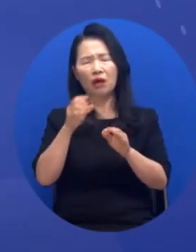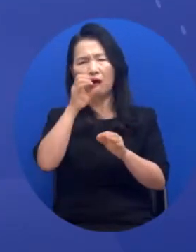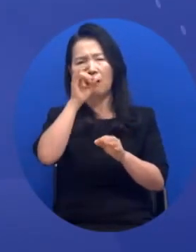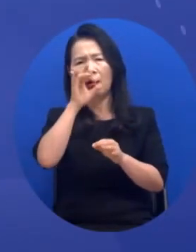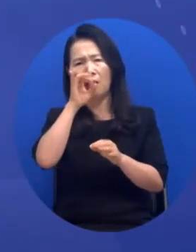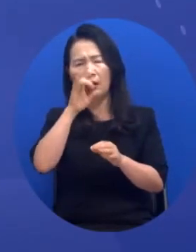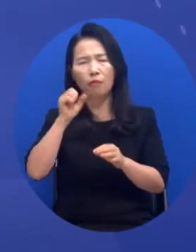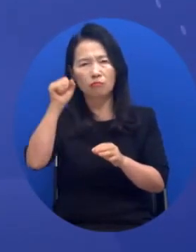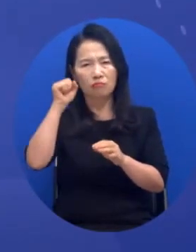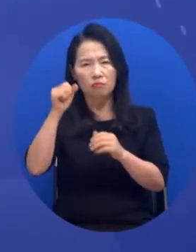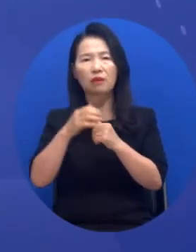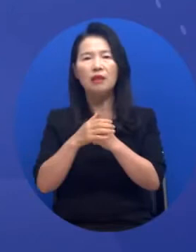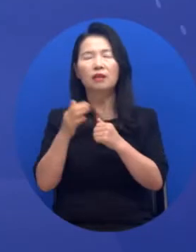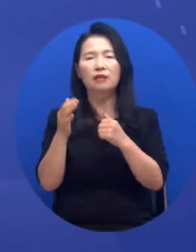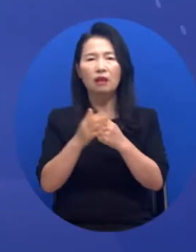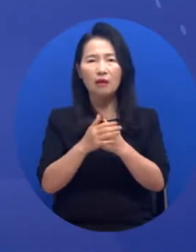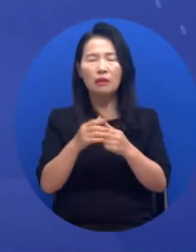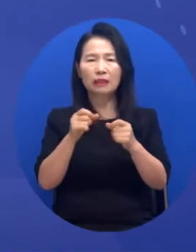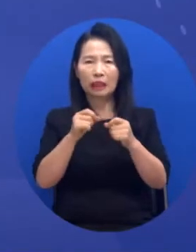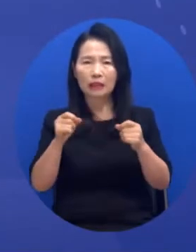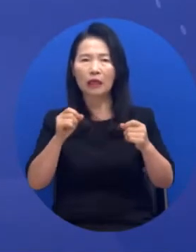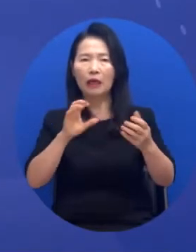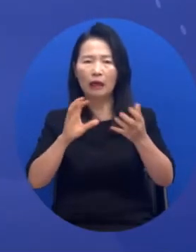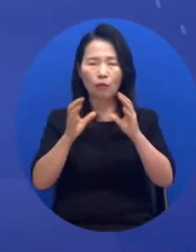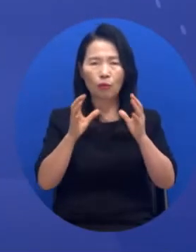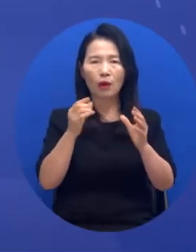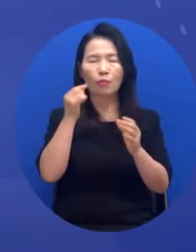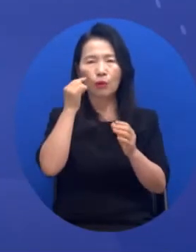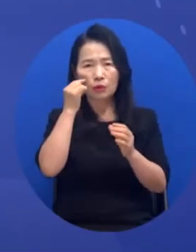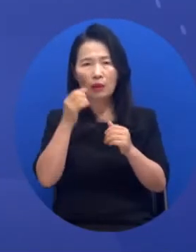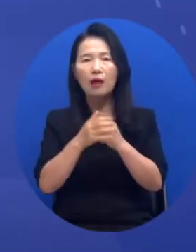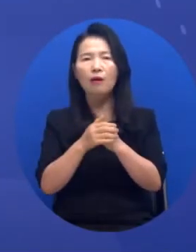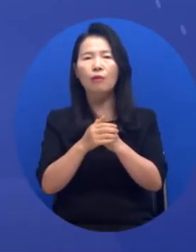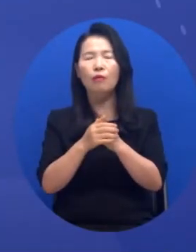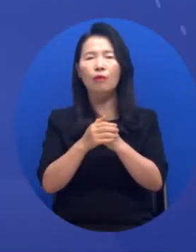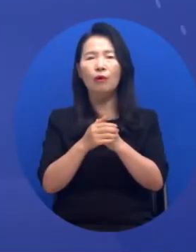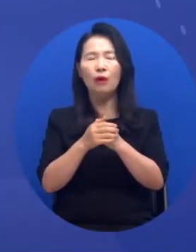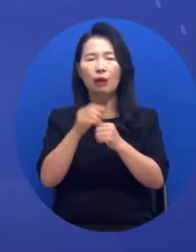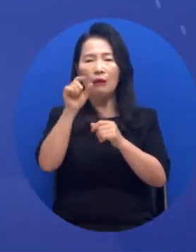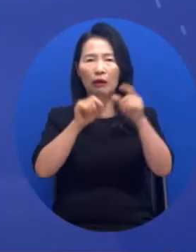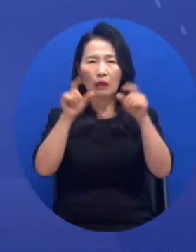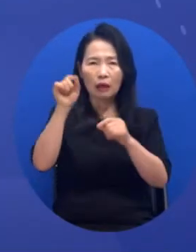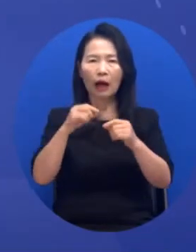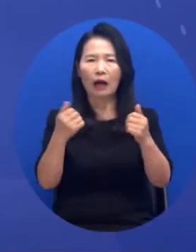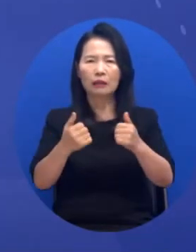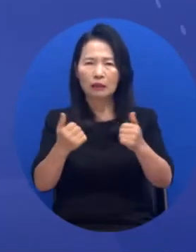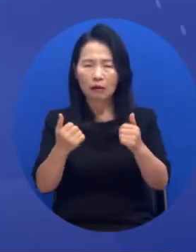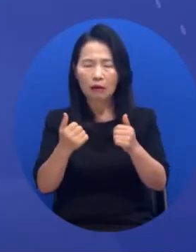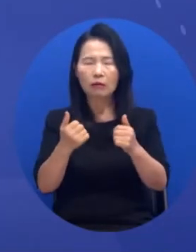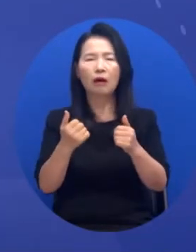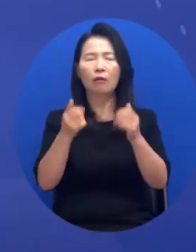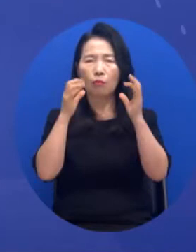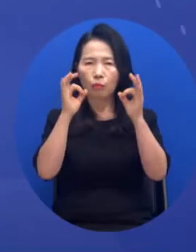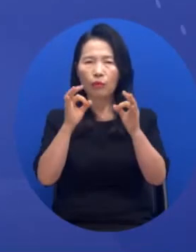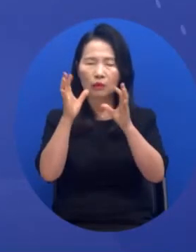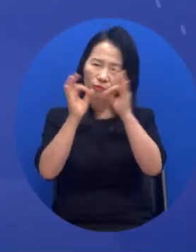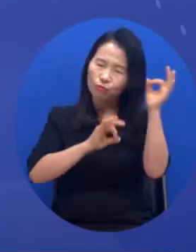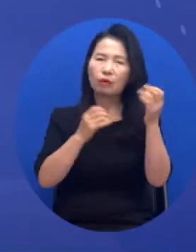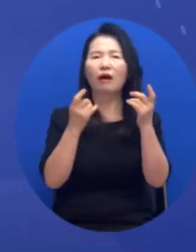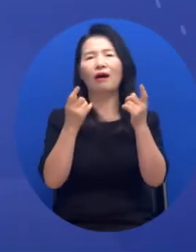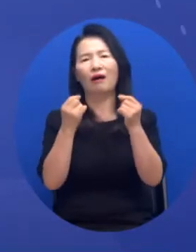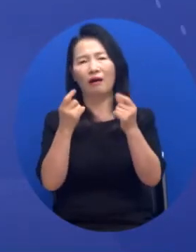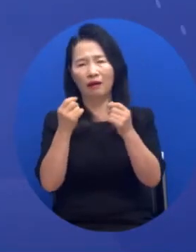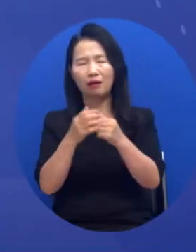장시간 심도깊은 토 일을 하지 못하고 아껴 내 손발 적으로 다룬 화상회의 부작용이 나타난다 이렇게 볼 수 있습니다